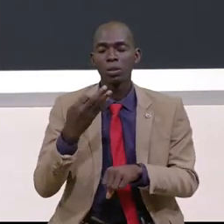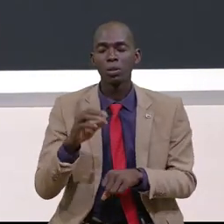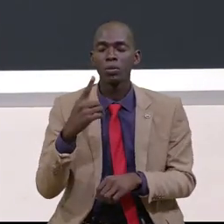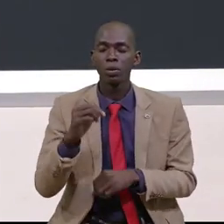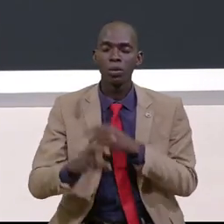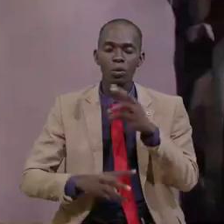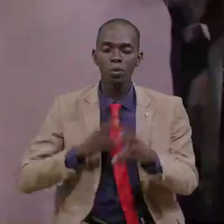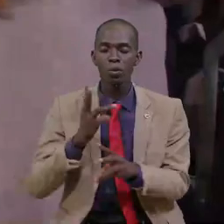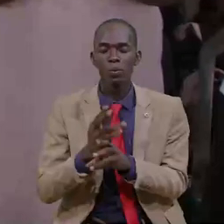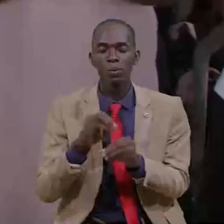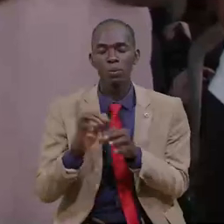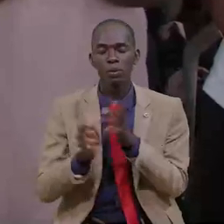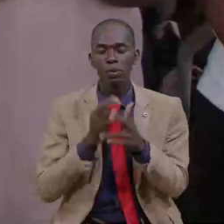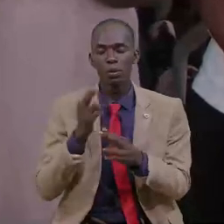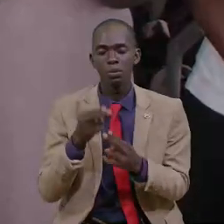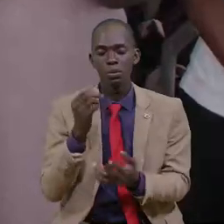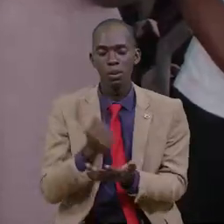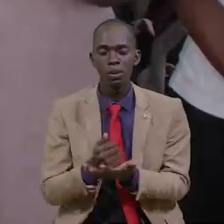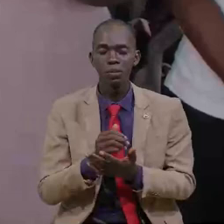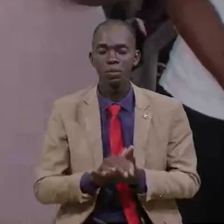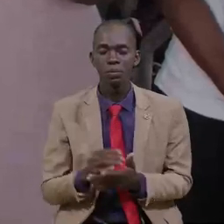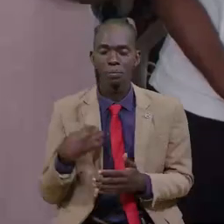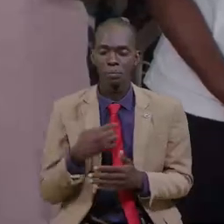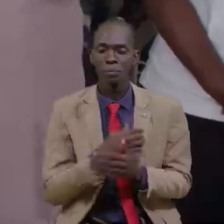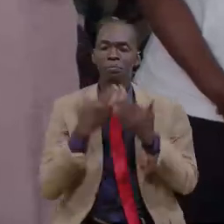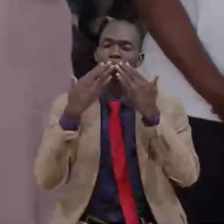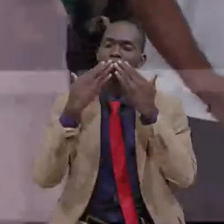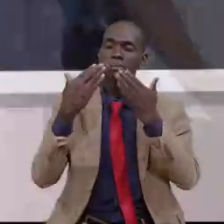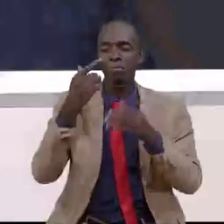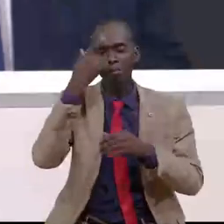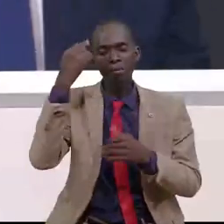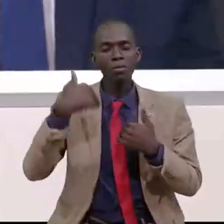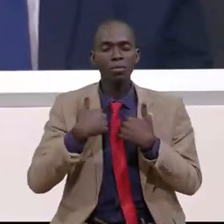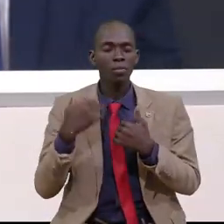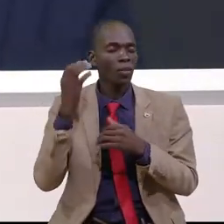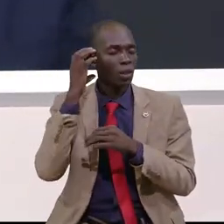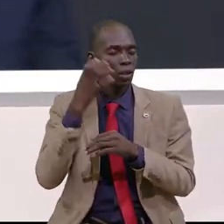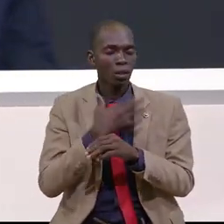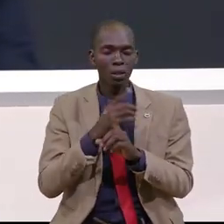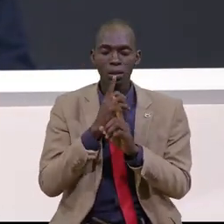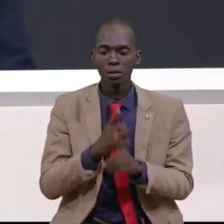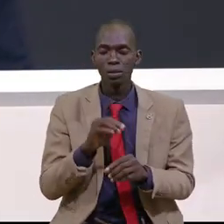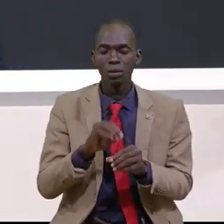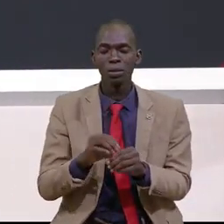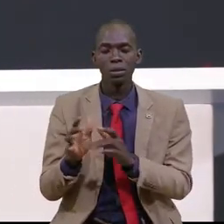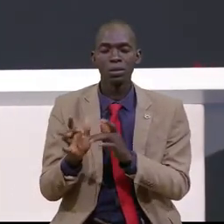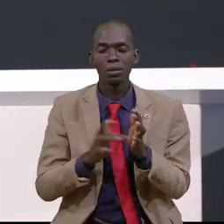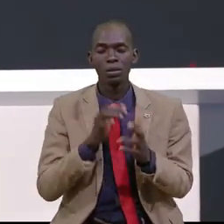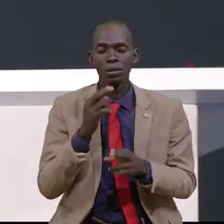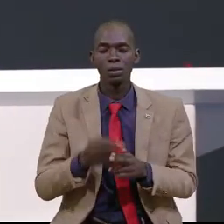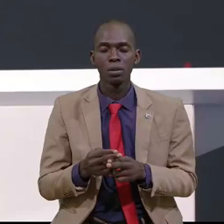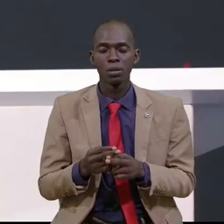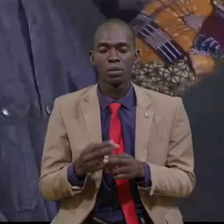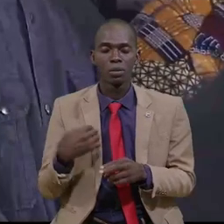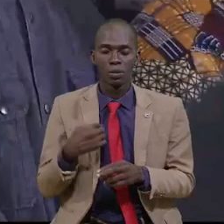du monde au nom de Jésus. Nous te remercions pour l'exaucement. Au nom de